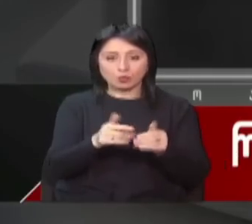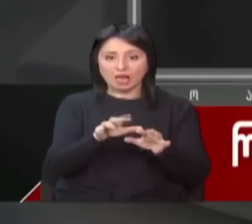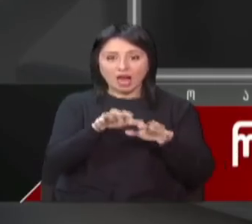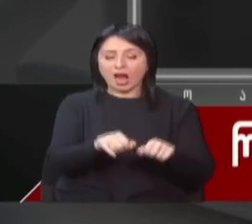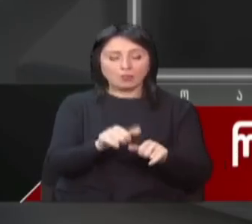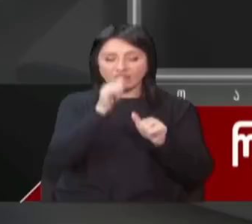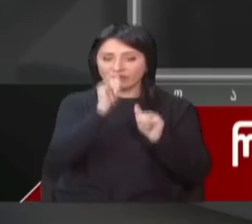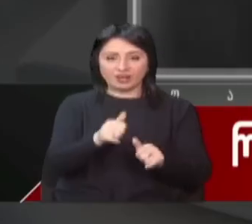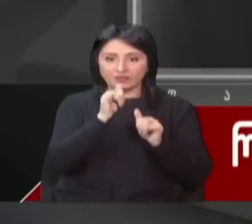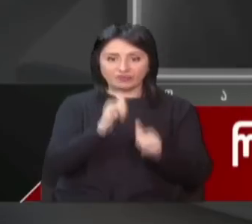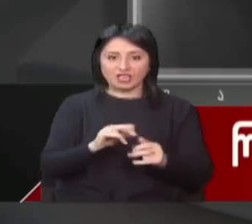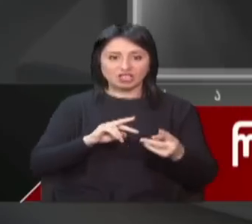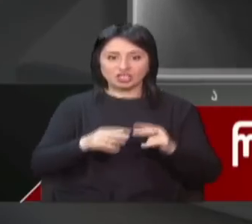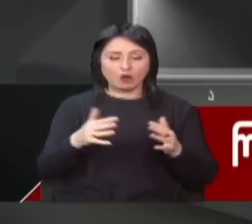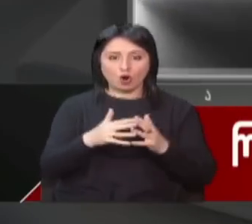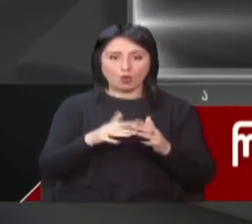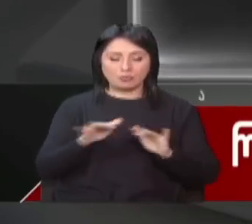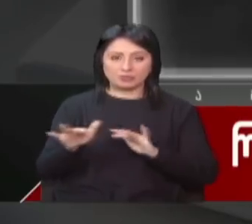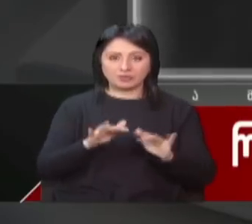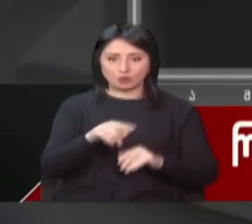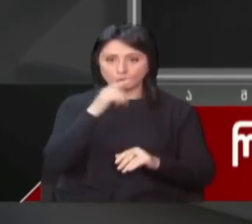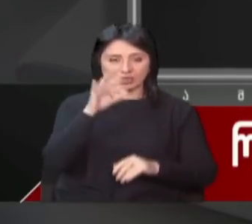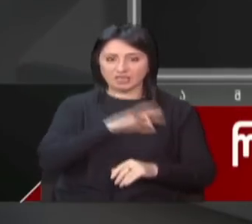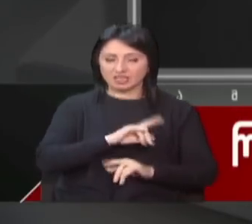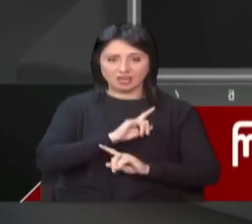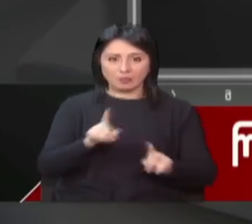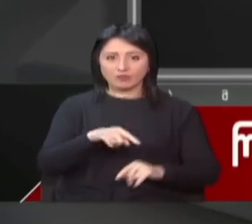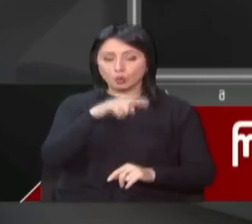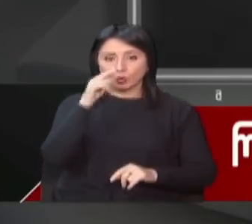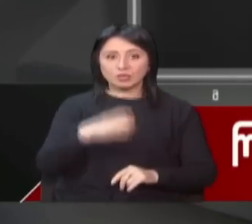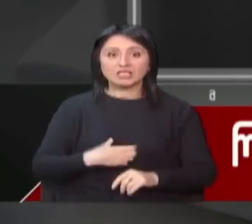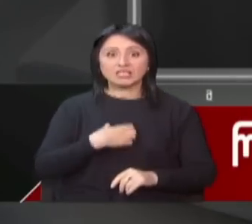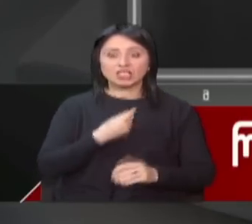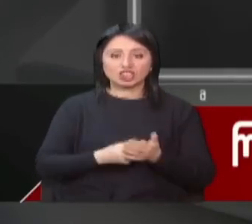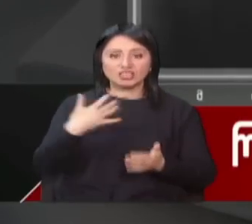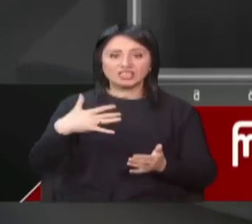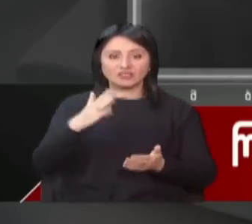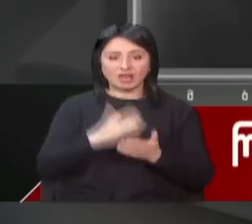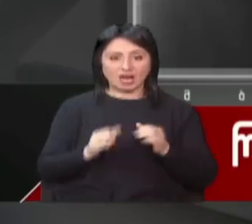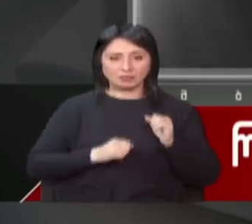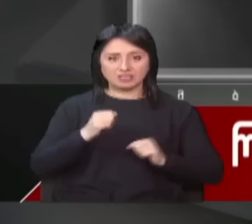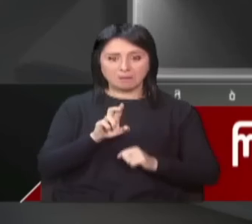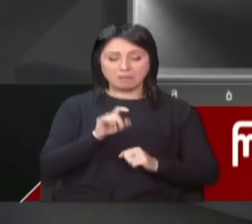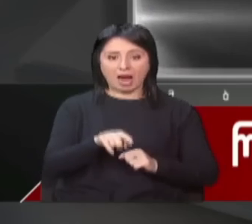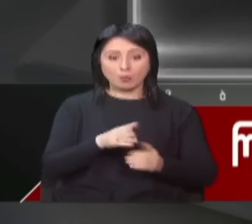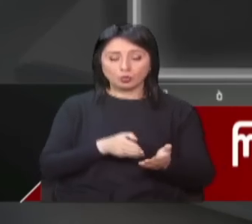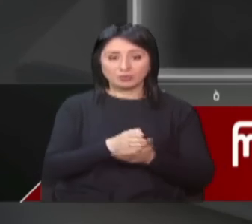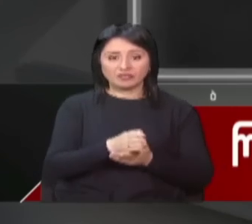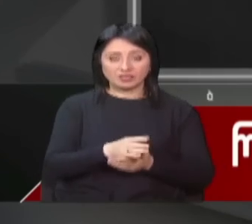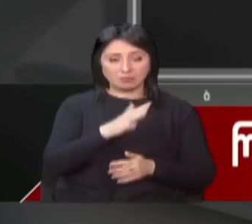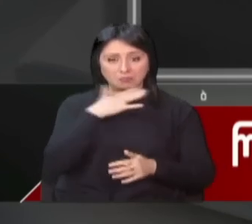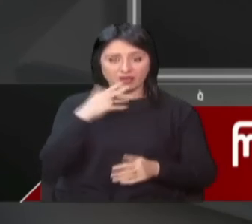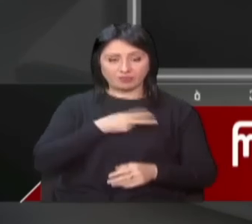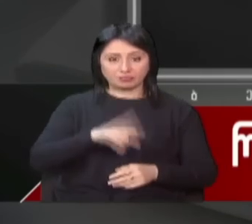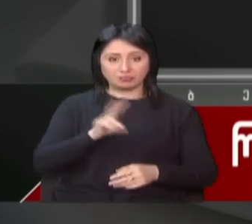Areba Sartot Verșet Zlis Omis Mim Dinareobas Ruset i Sasar Geblod. Ruset Sashinlad Zviri da uđdam steloba Bahmut i Smi Mertulebit. Ruset